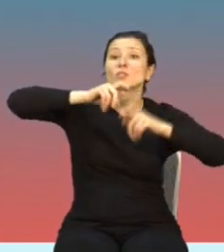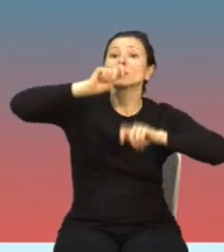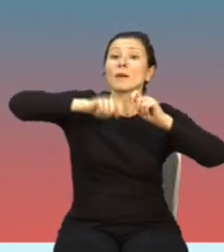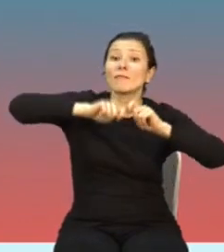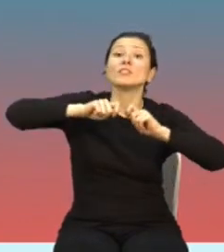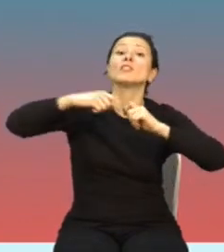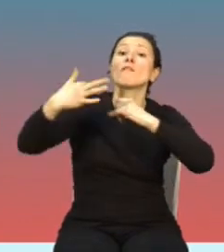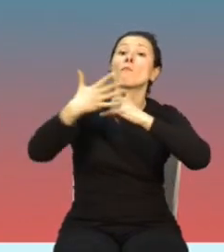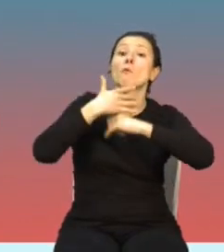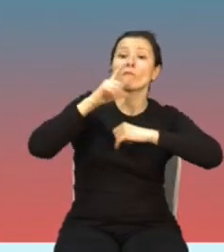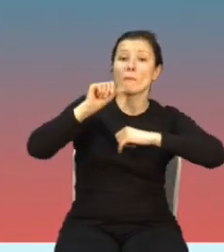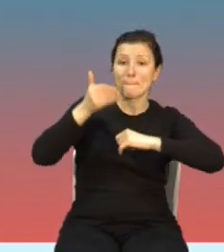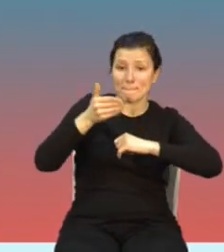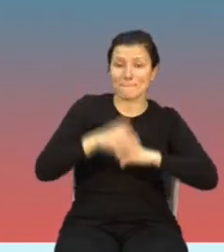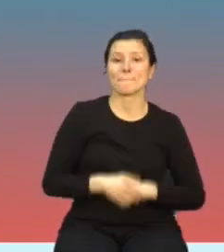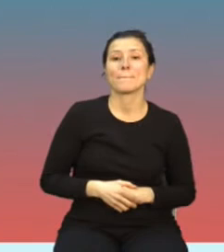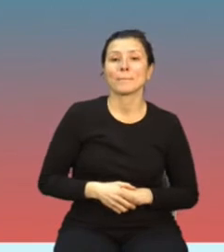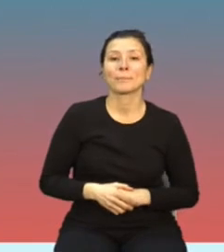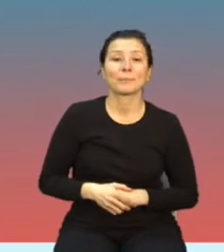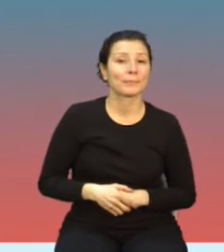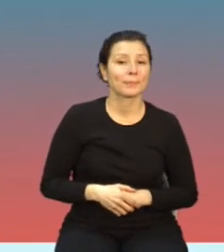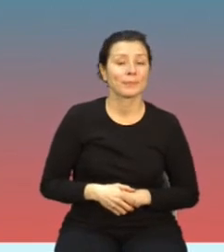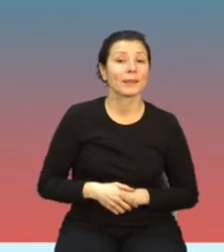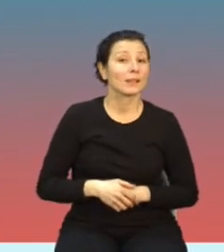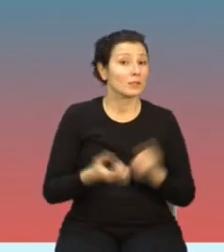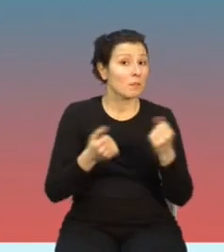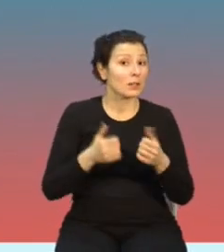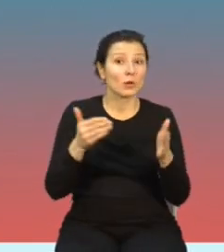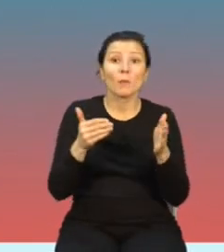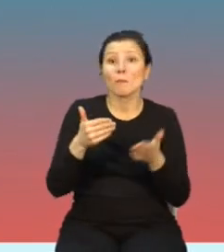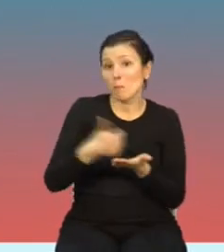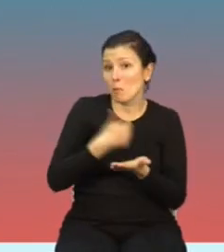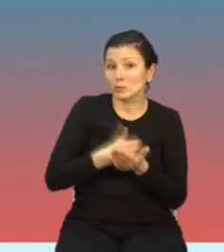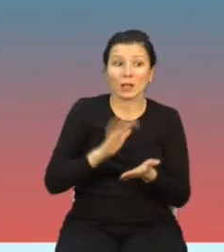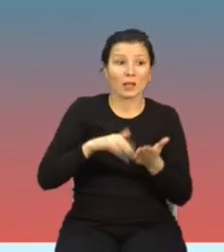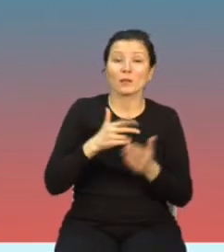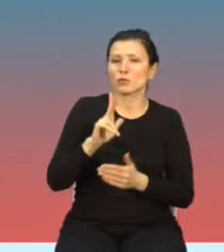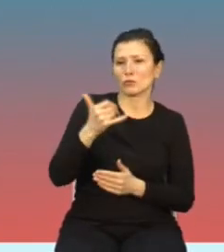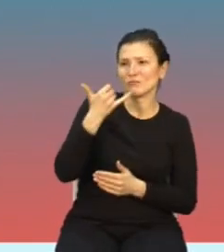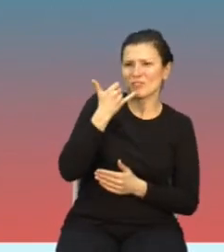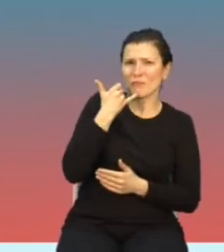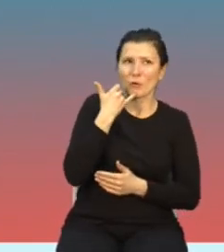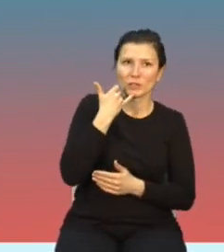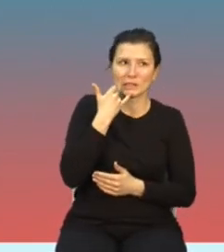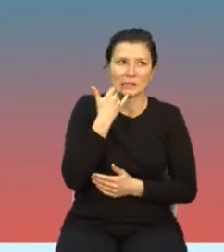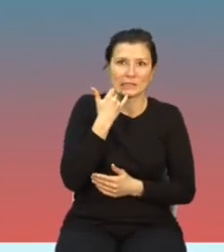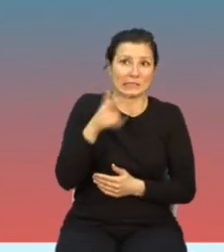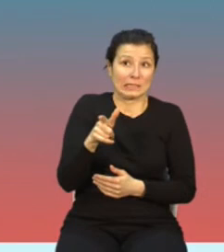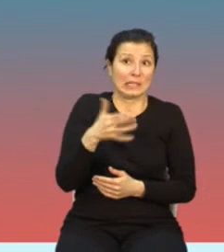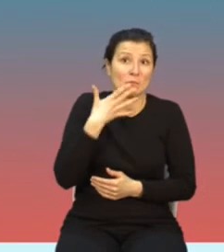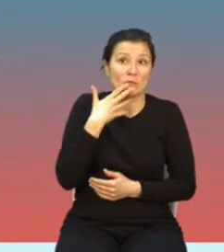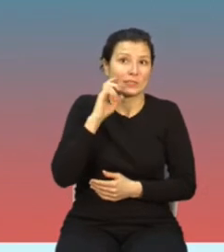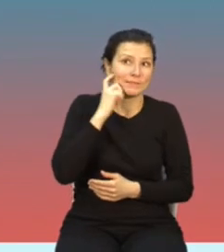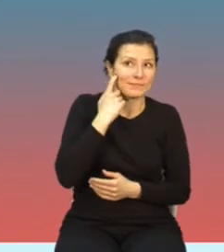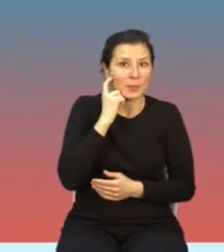kolorze czerwonym. I to jest bardzo pomocne. Na przykład ktoś do nas dzwoni i wyraża jakieś swoje zaniepokojenie, no to wówczas przekierowujemy